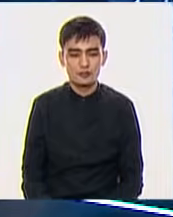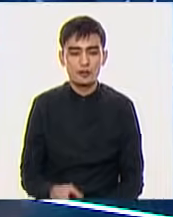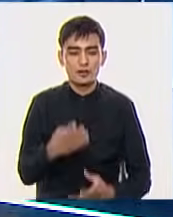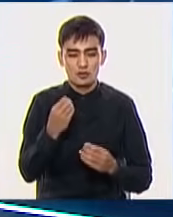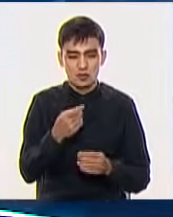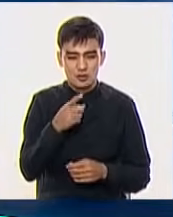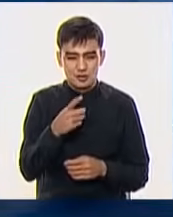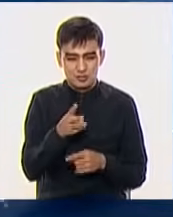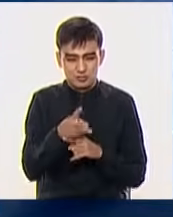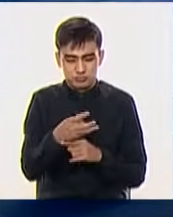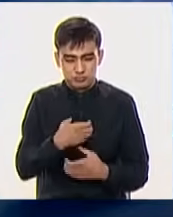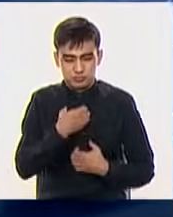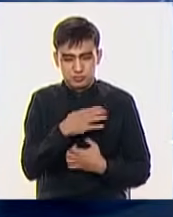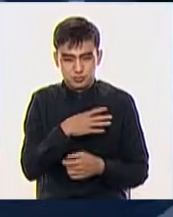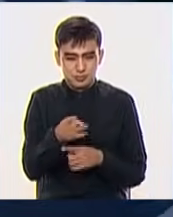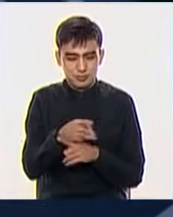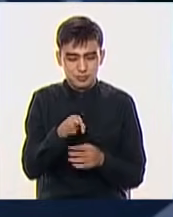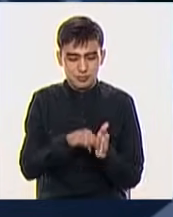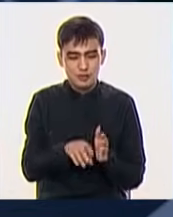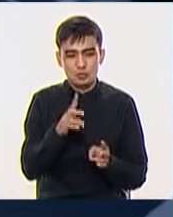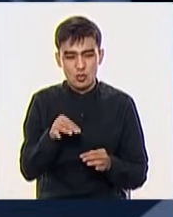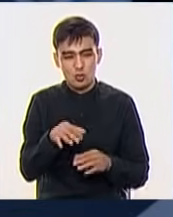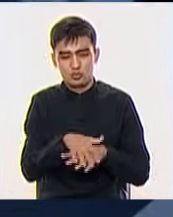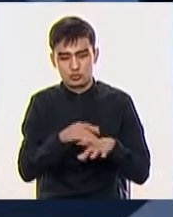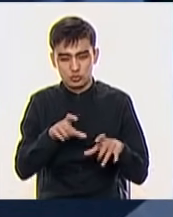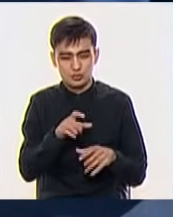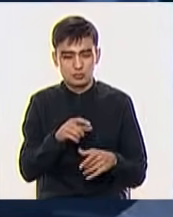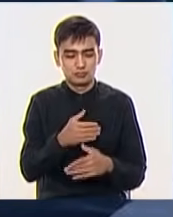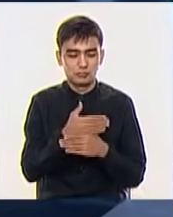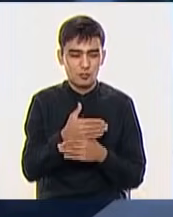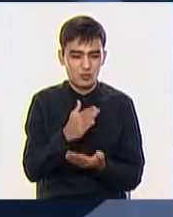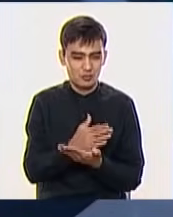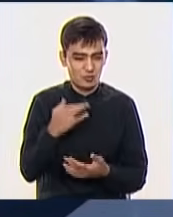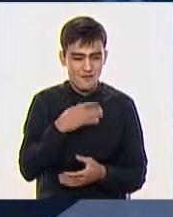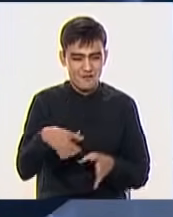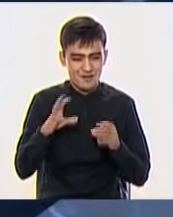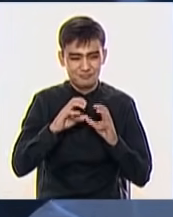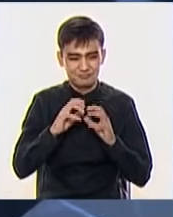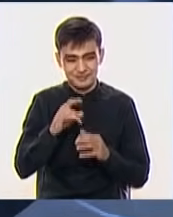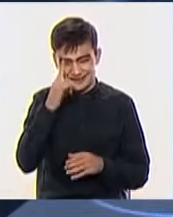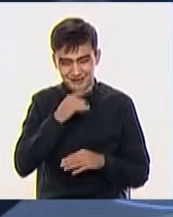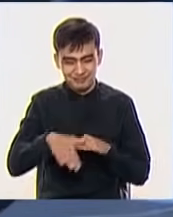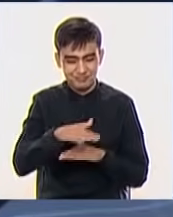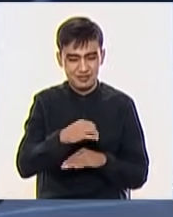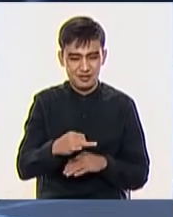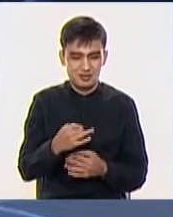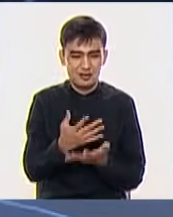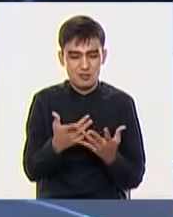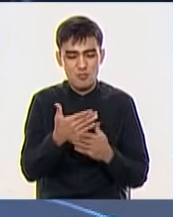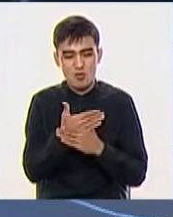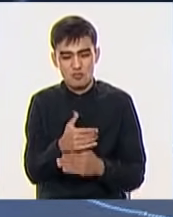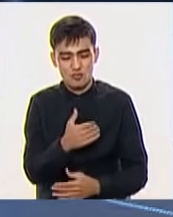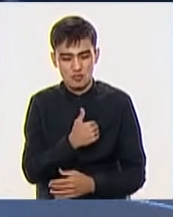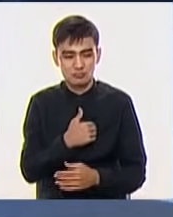Конечно, эти жуткие кадры пожара не оставили равнодушным никого. Со всех концов республики поступают предложения о